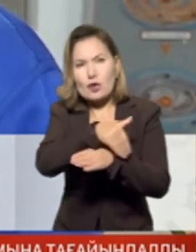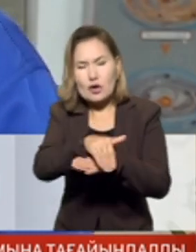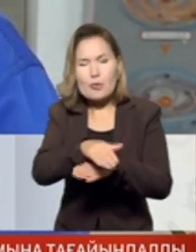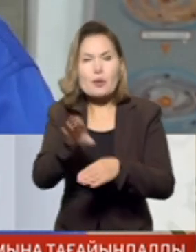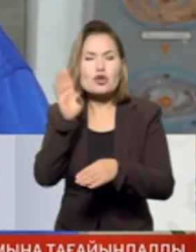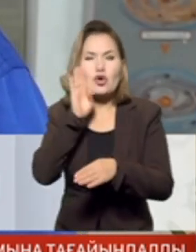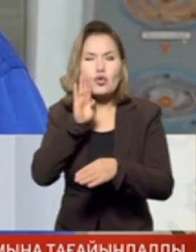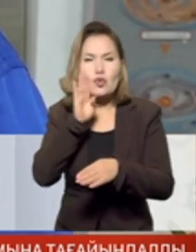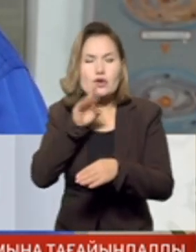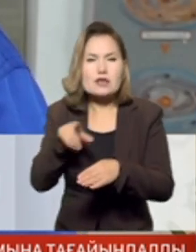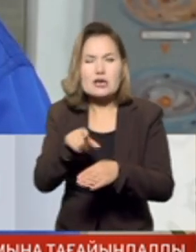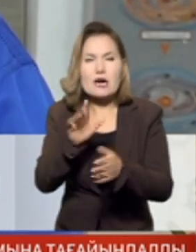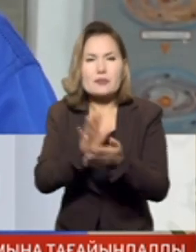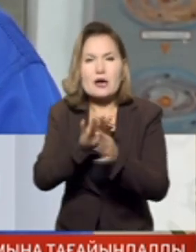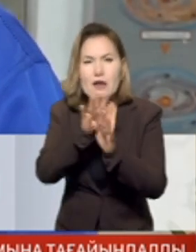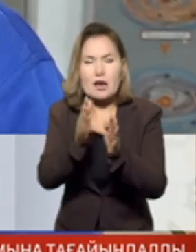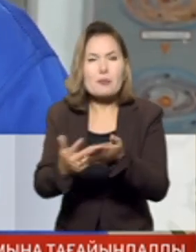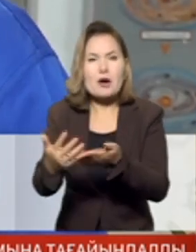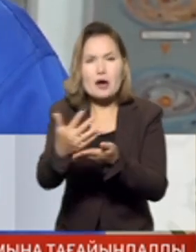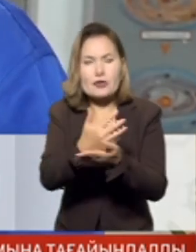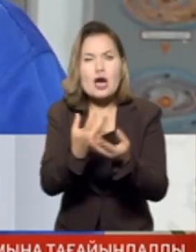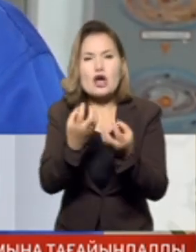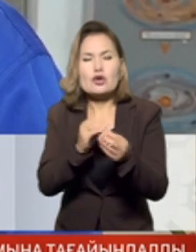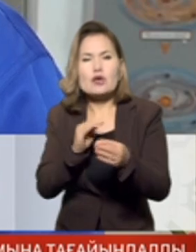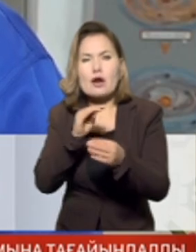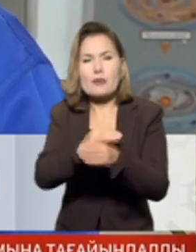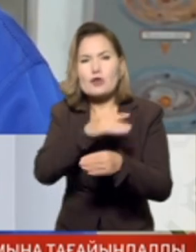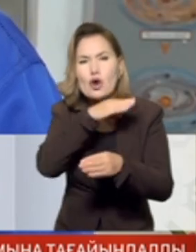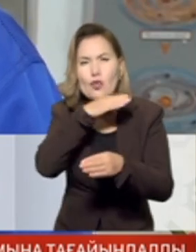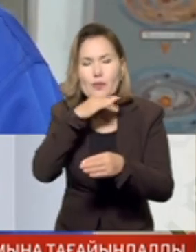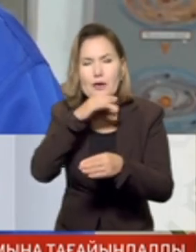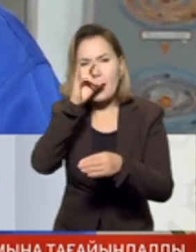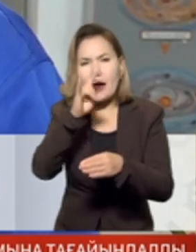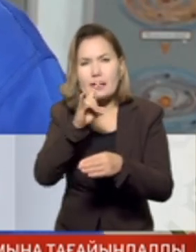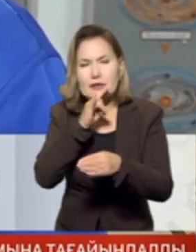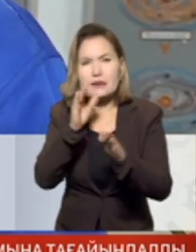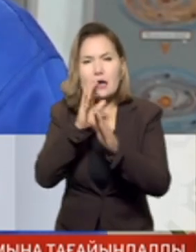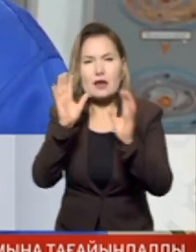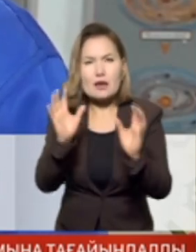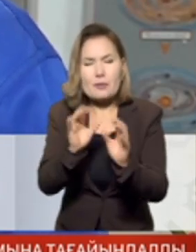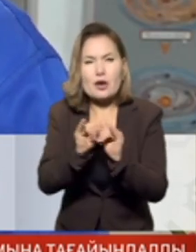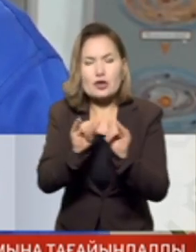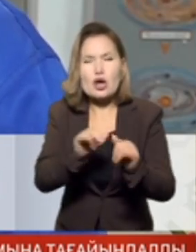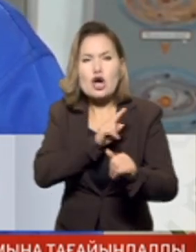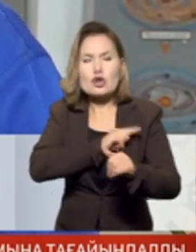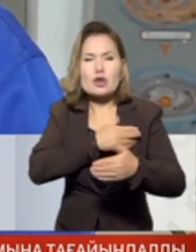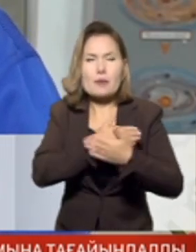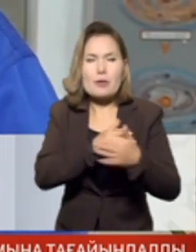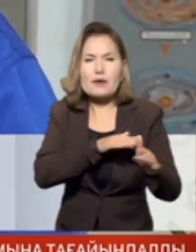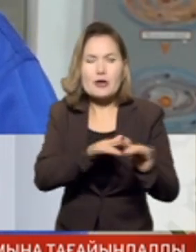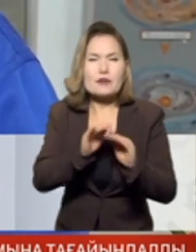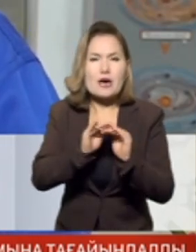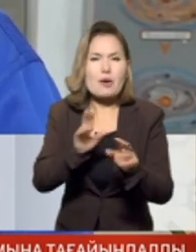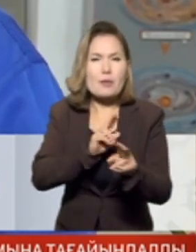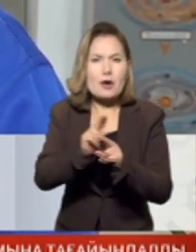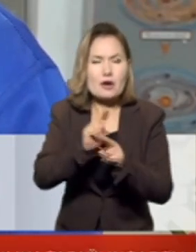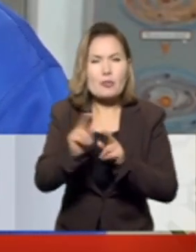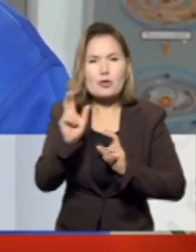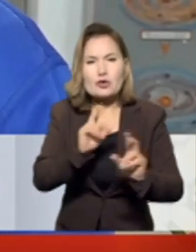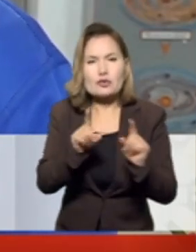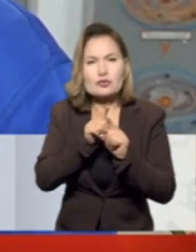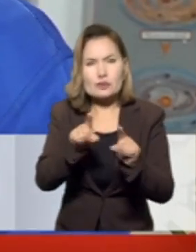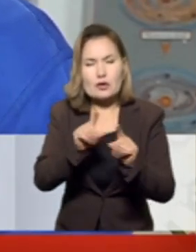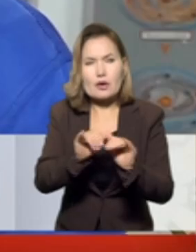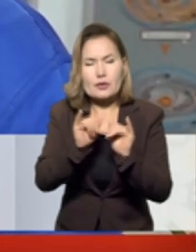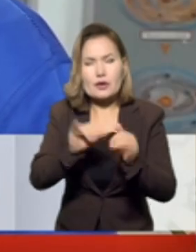тазалаумен айналысып жатқан жоқпыз. Таза Қазақстан акциясы аясында көптеген қызықты шараларды өткіздік. Тазалық жұмыстарынан бөлек тәрбие жұмыстарына да баса назар